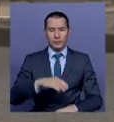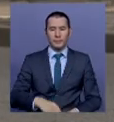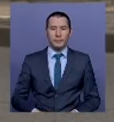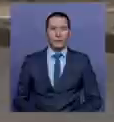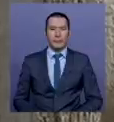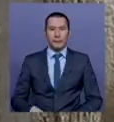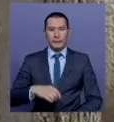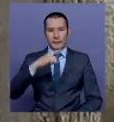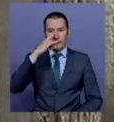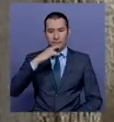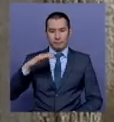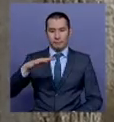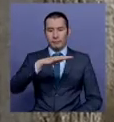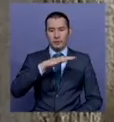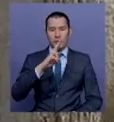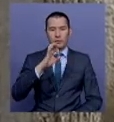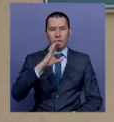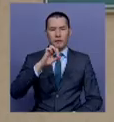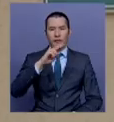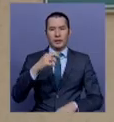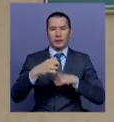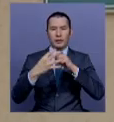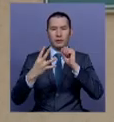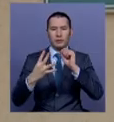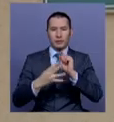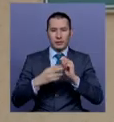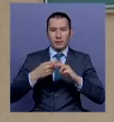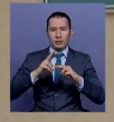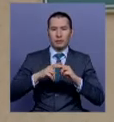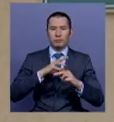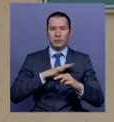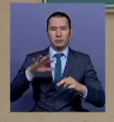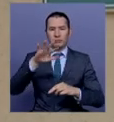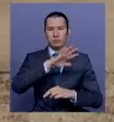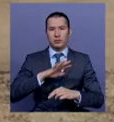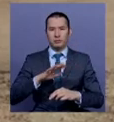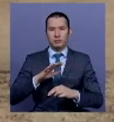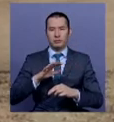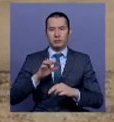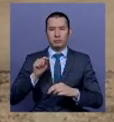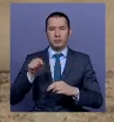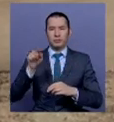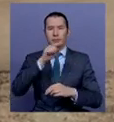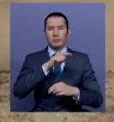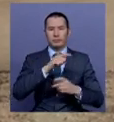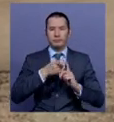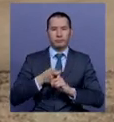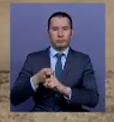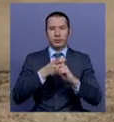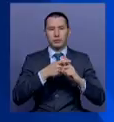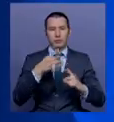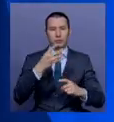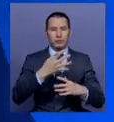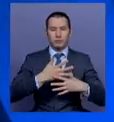Елімізде бұған дейін болжанған COVID-19 инфекциясының шарықтау шегі межеден асып кетті. Сәйкесінше бар күш дәрігерлерге түсіп